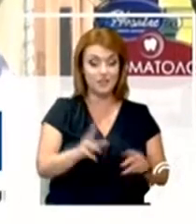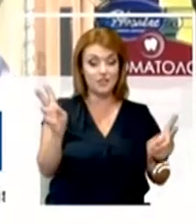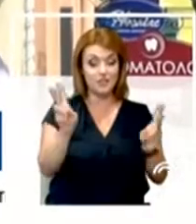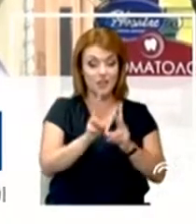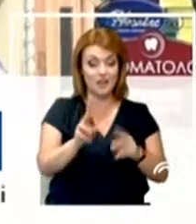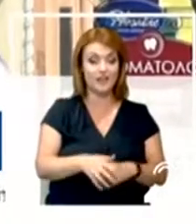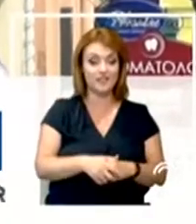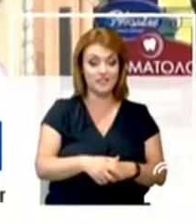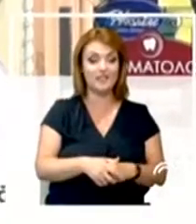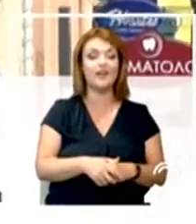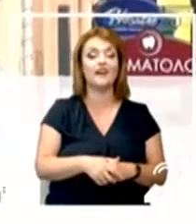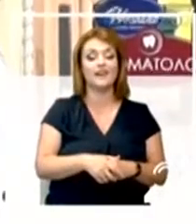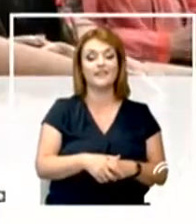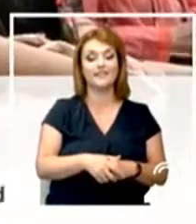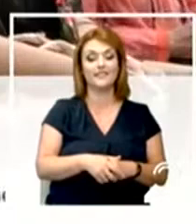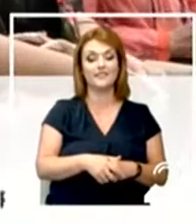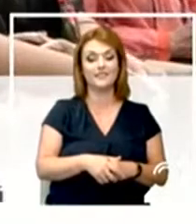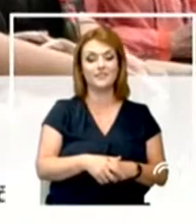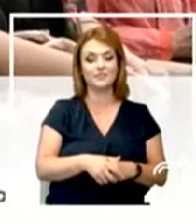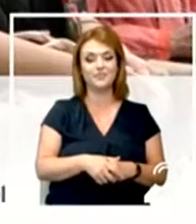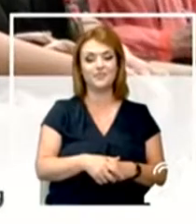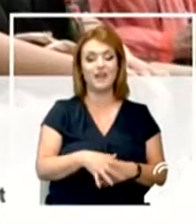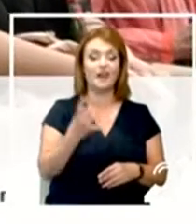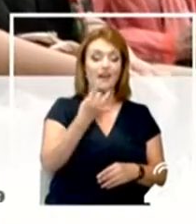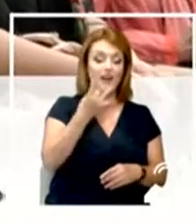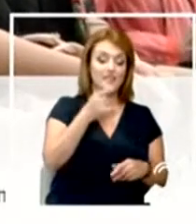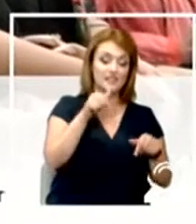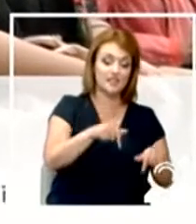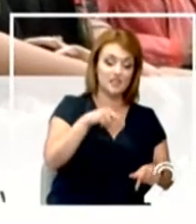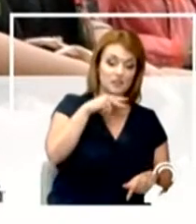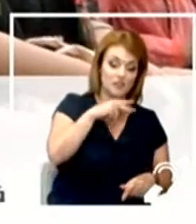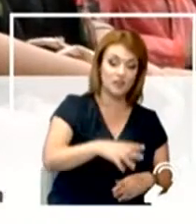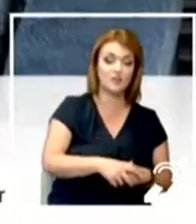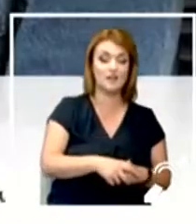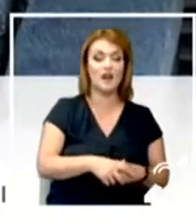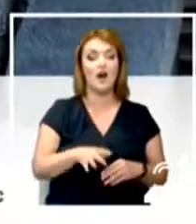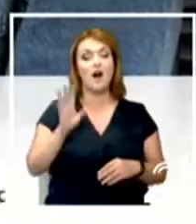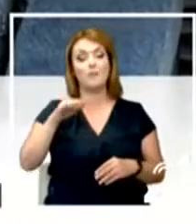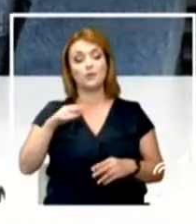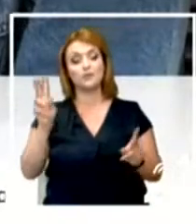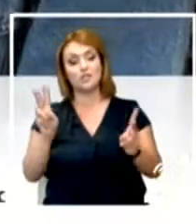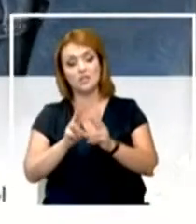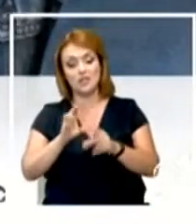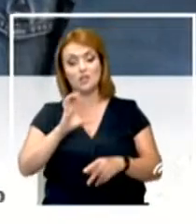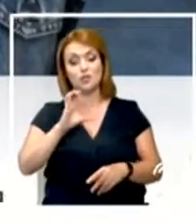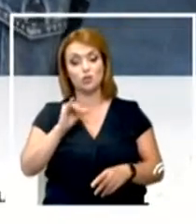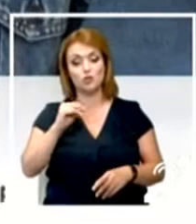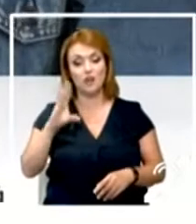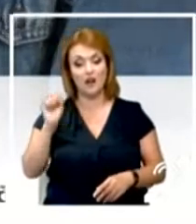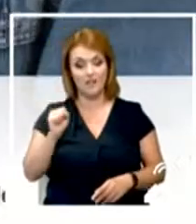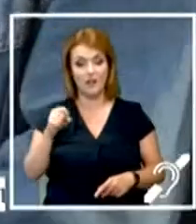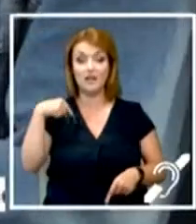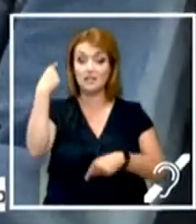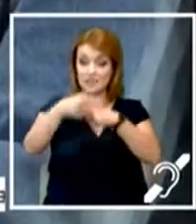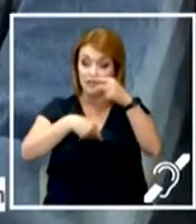Cernăuți, o dată în județul Suceava și ne bucurăm că avem încă aceste posibilități. Următoarea ședință